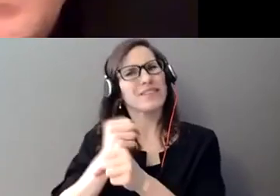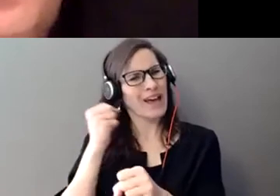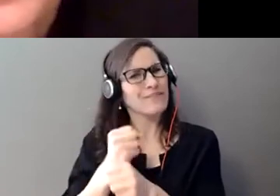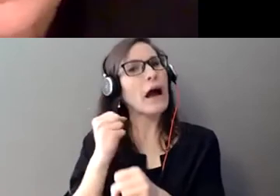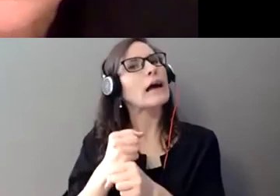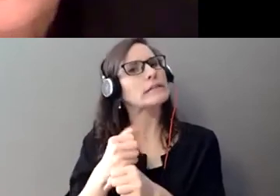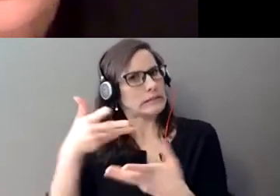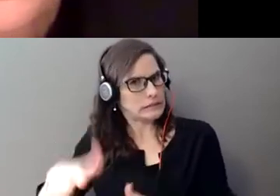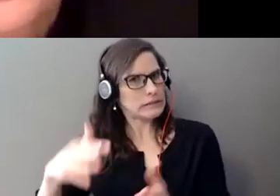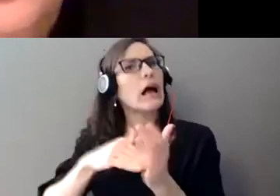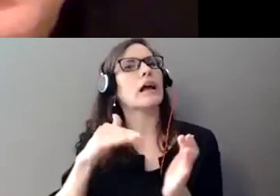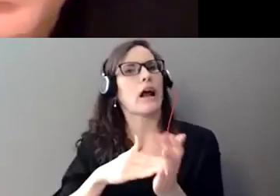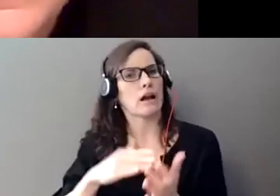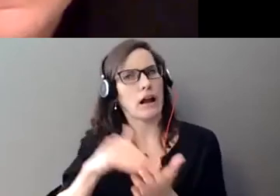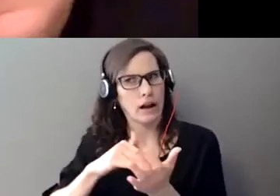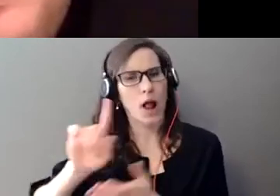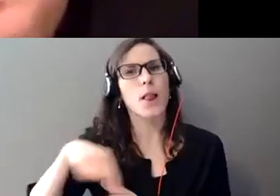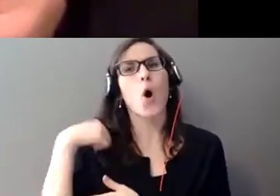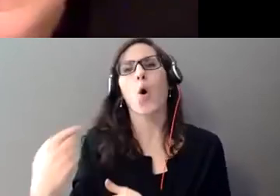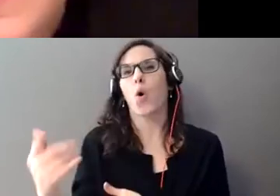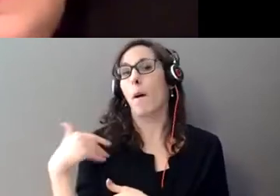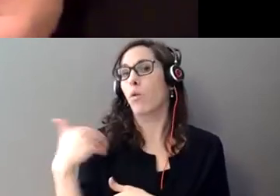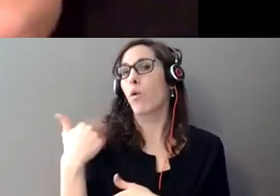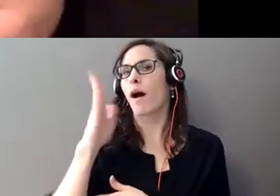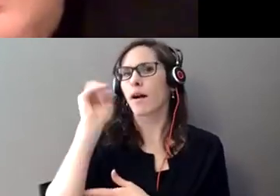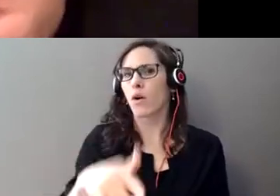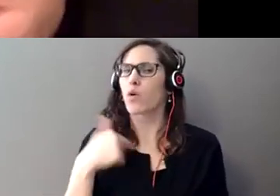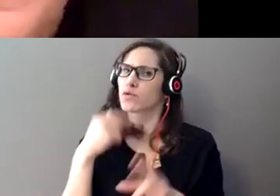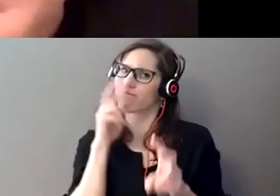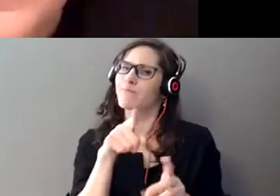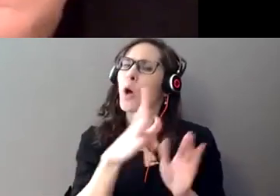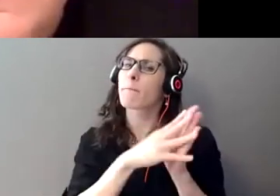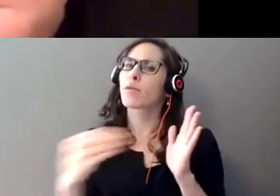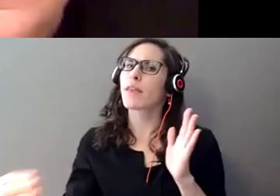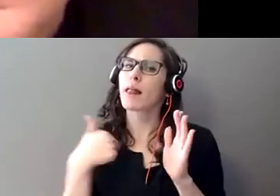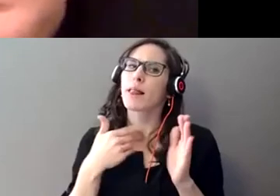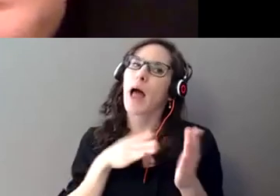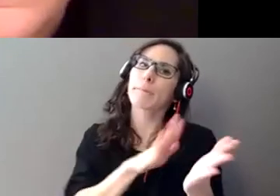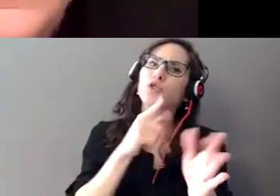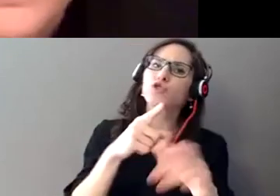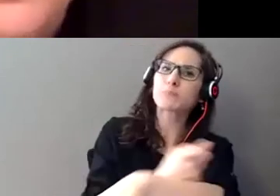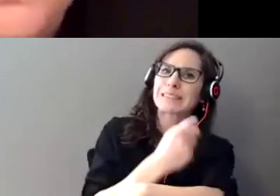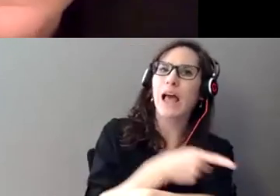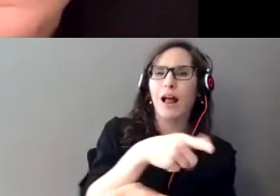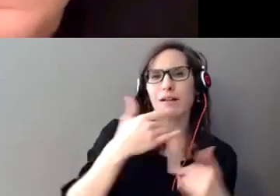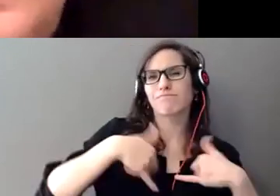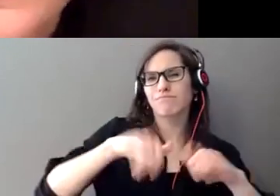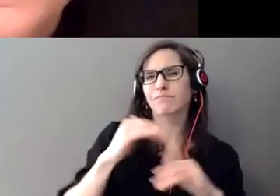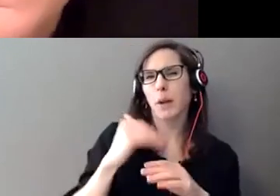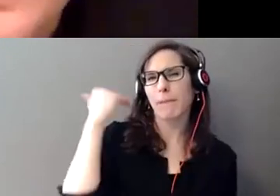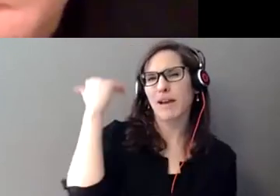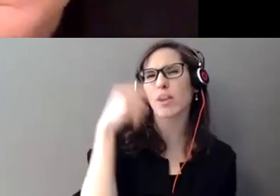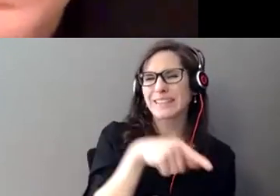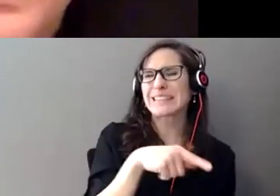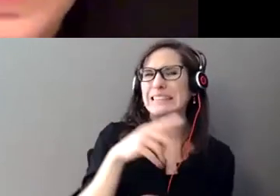on constate que le modèle et l'approche médicale restent encore majoritaires et que voilà ça reste